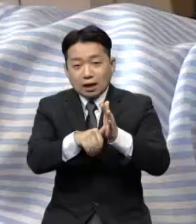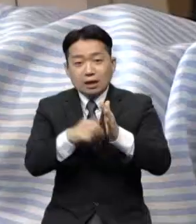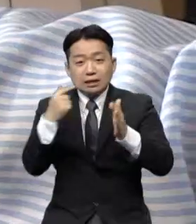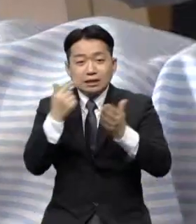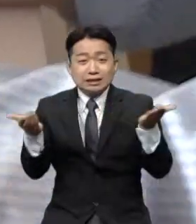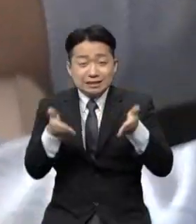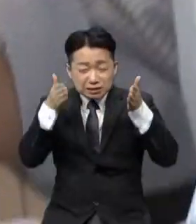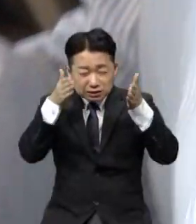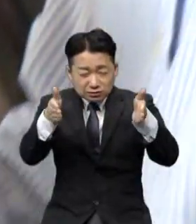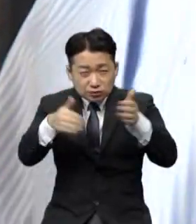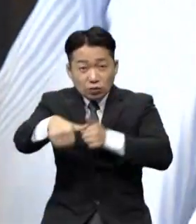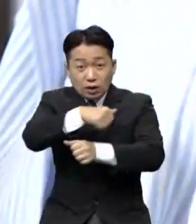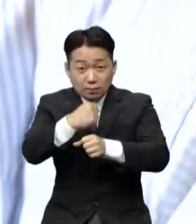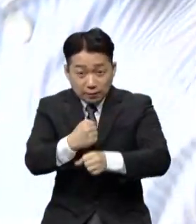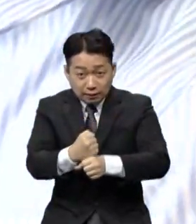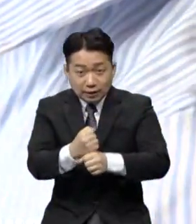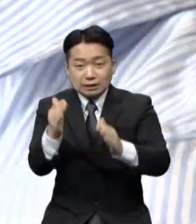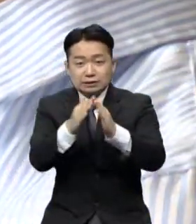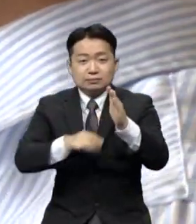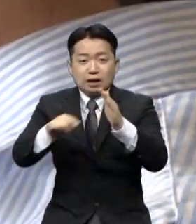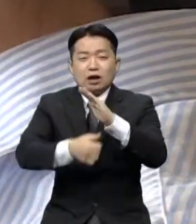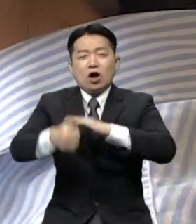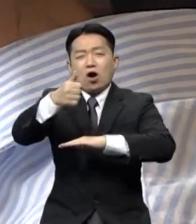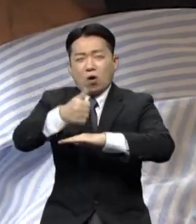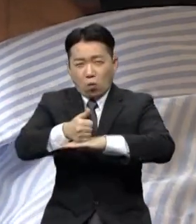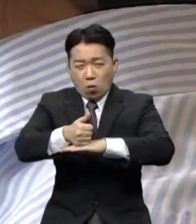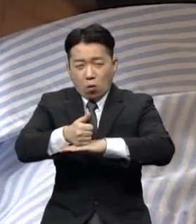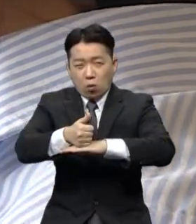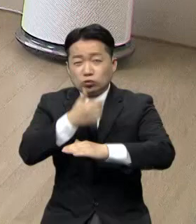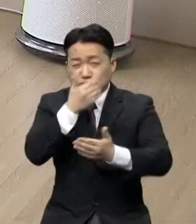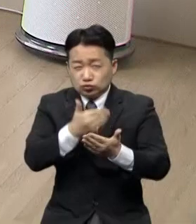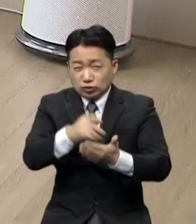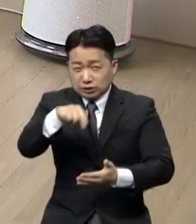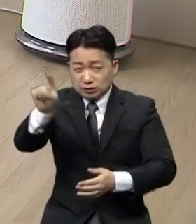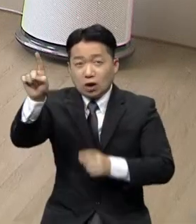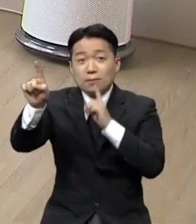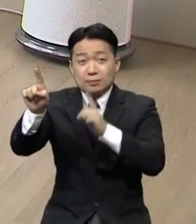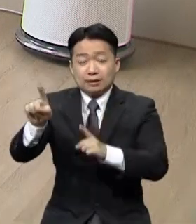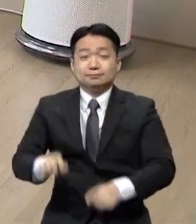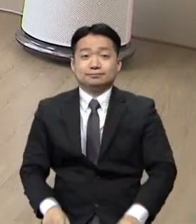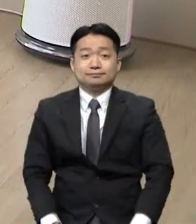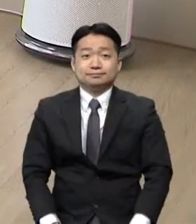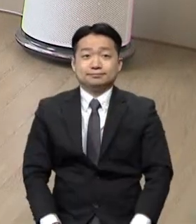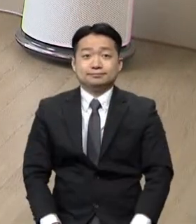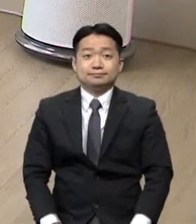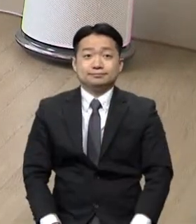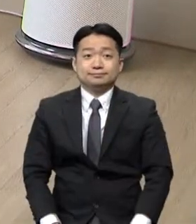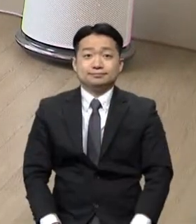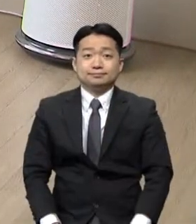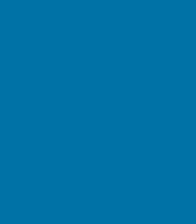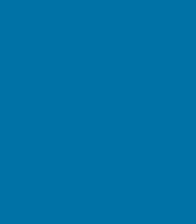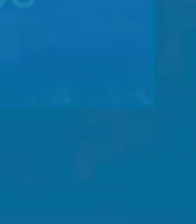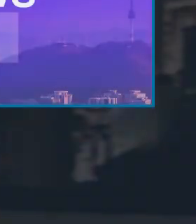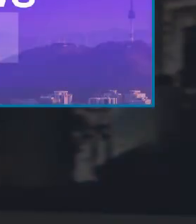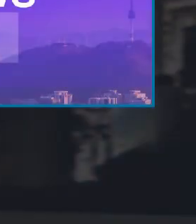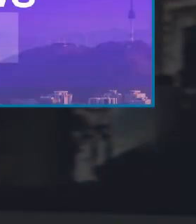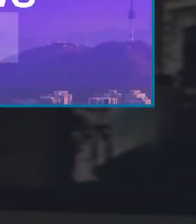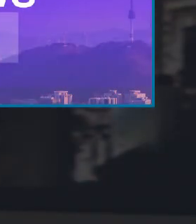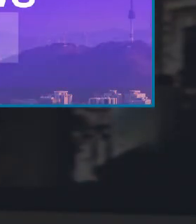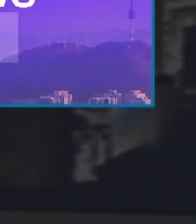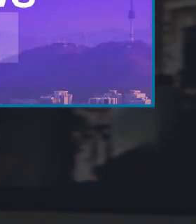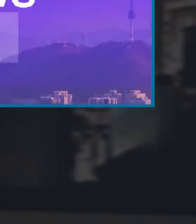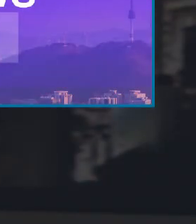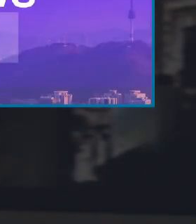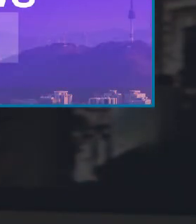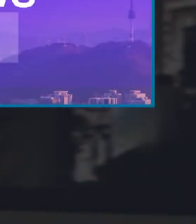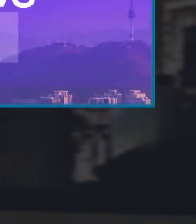있는 환경을 만드는 데 재택근무의 성패가 달렸다고 충고합니다. SBS 이성훈입니다. 네, 안녕하십니까.